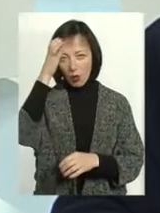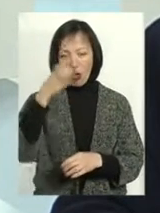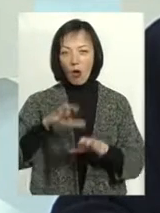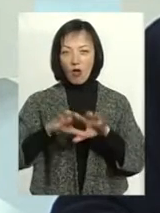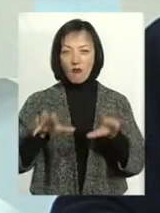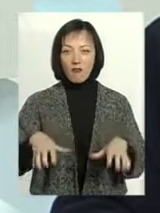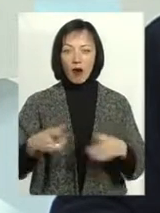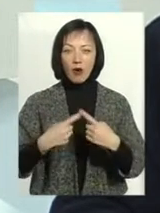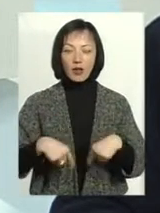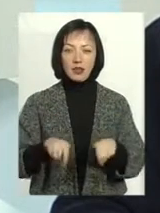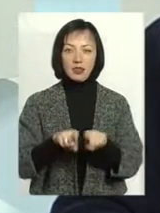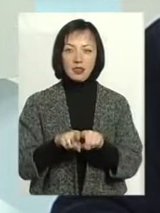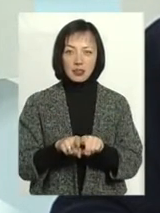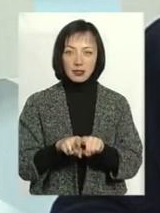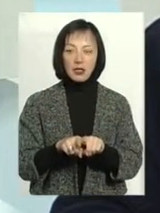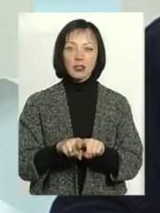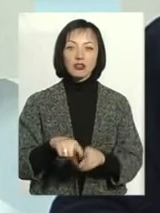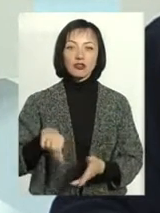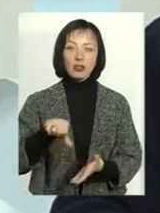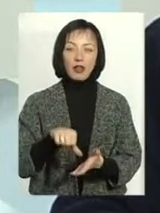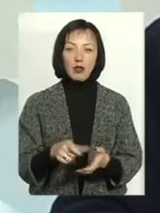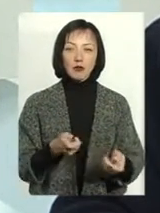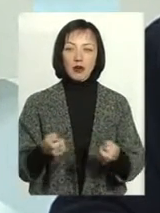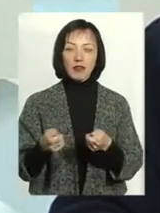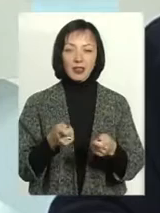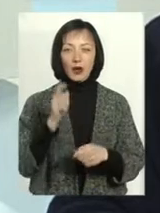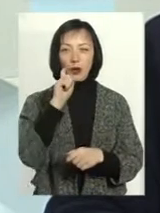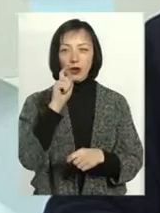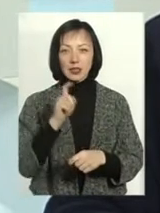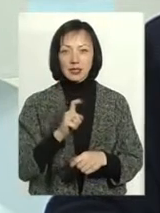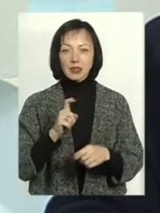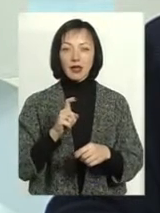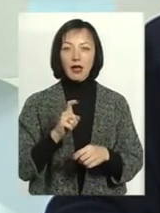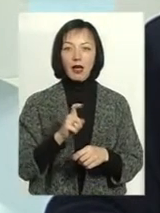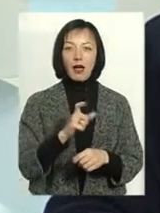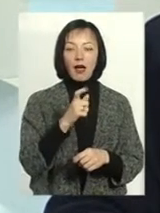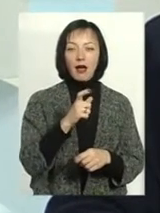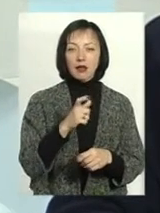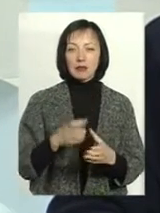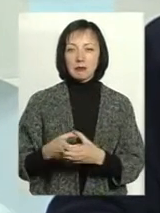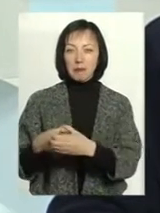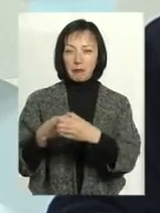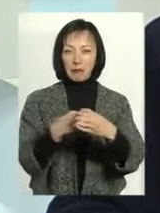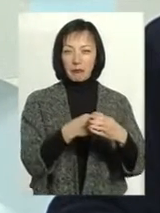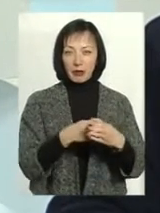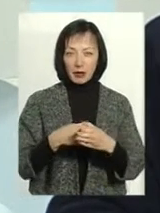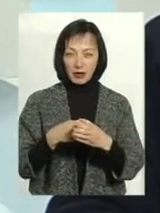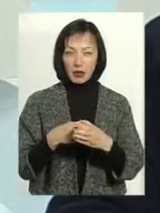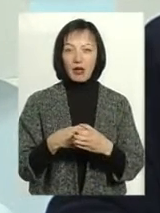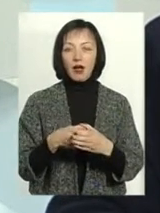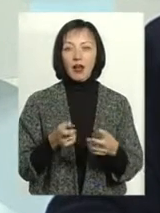громадської організації «Подільська правова ліга», член правління Української гельсінської спілки, керуючий партнер адвокатського